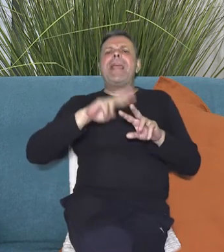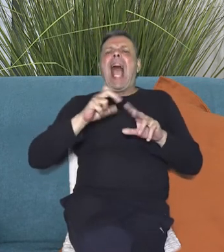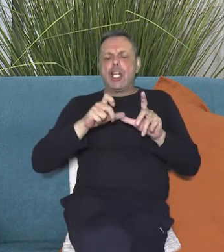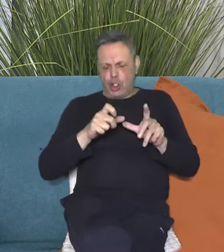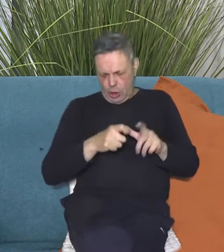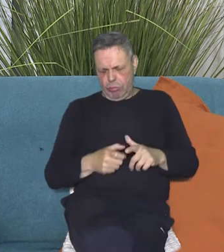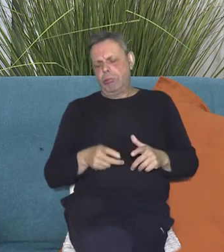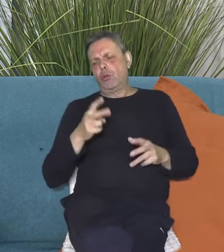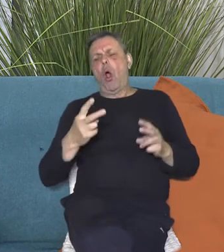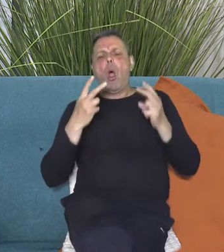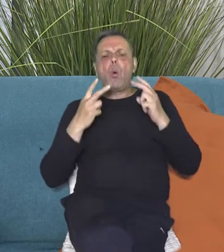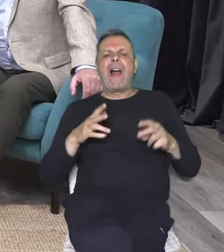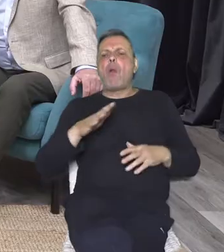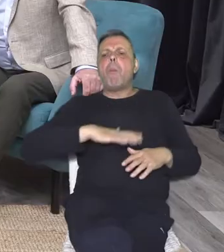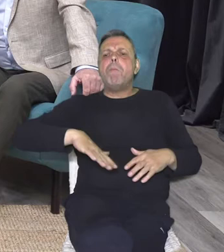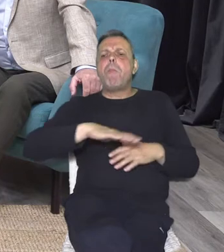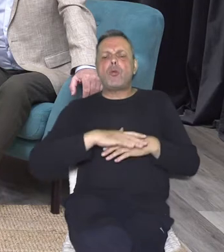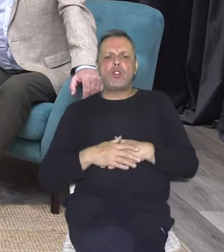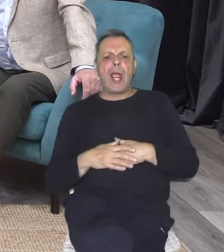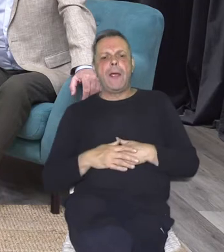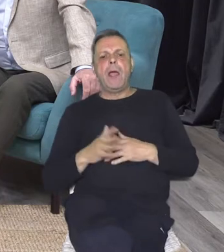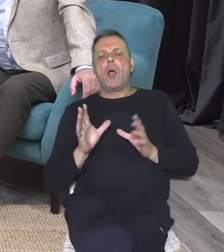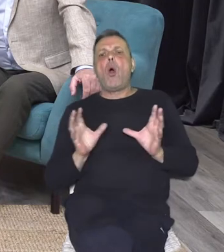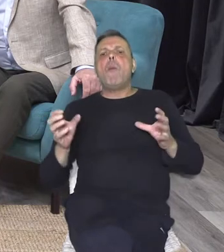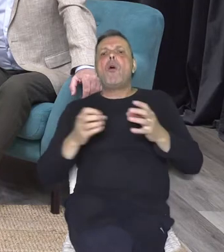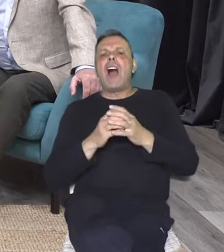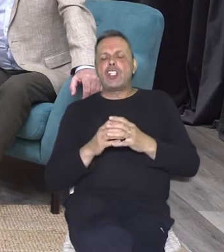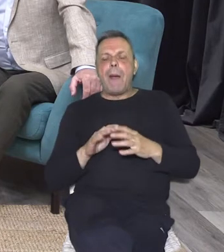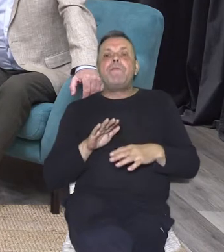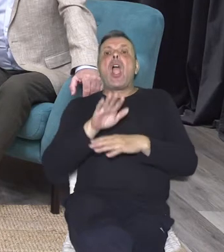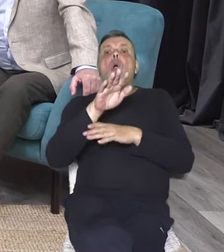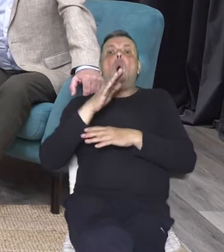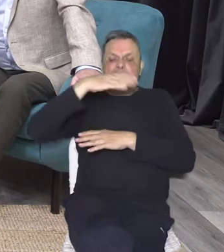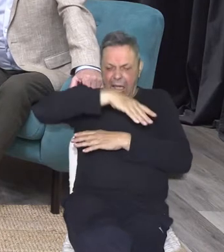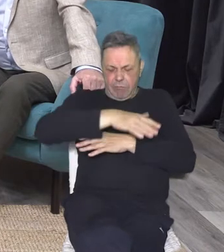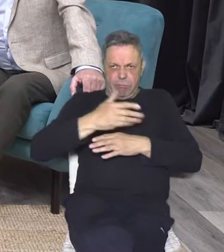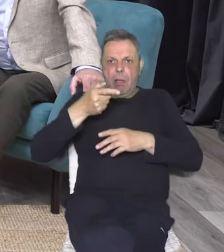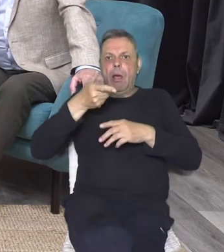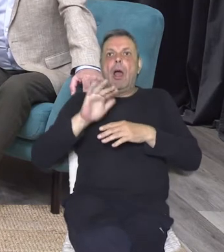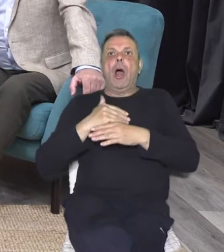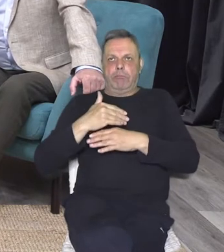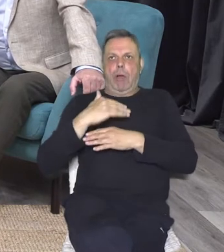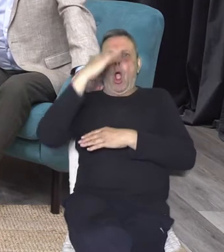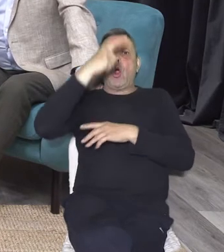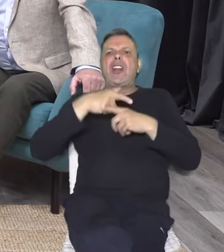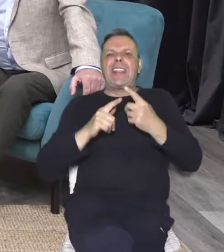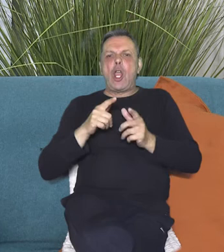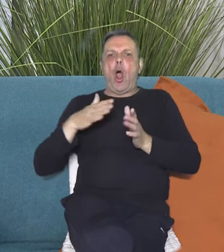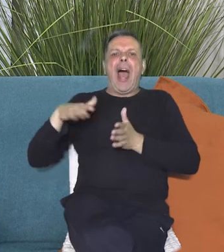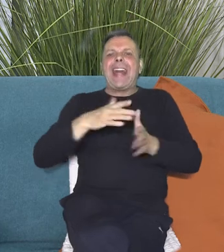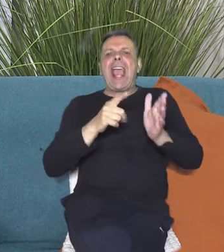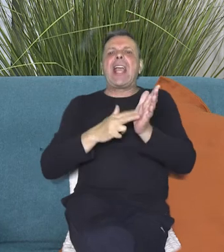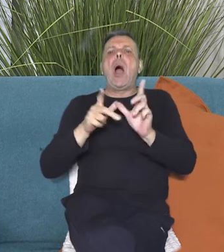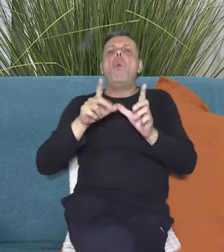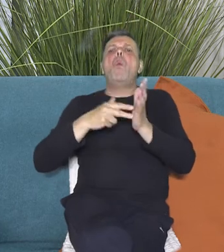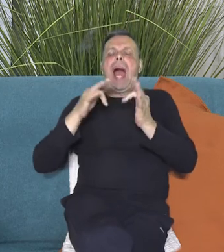grada Bihaća. Uglavnom je to područje koje obuhvata gornji tok rijeke Une sa bosanske strane.